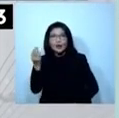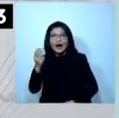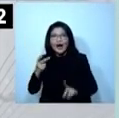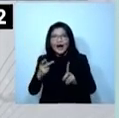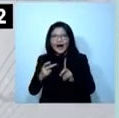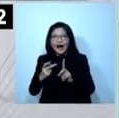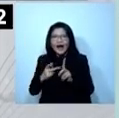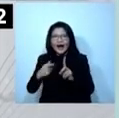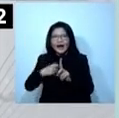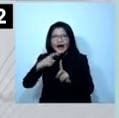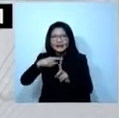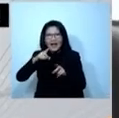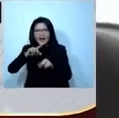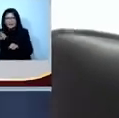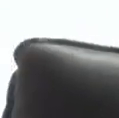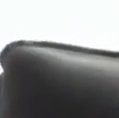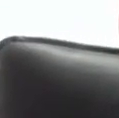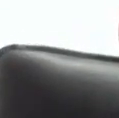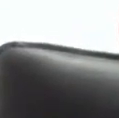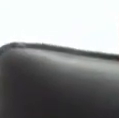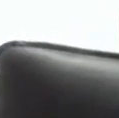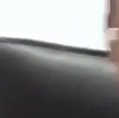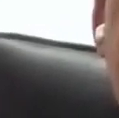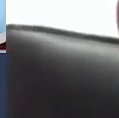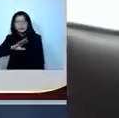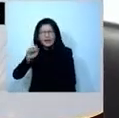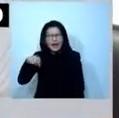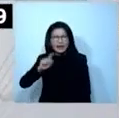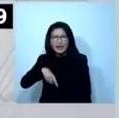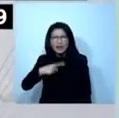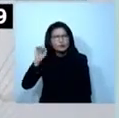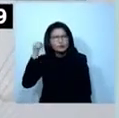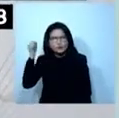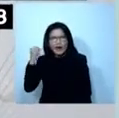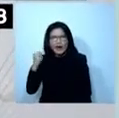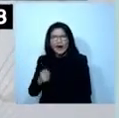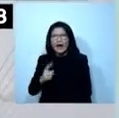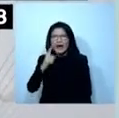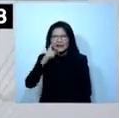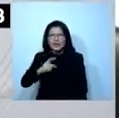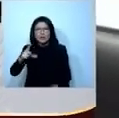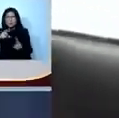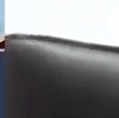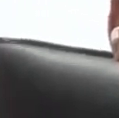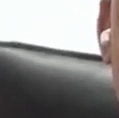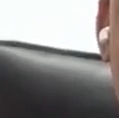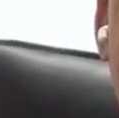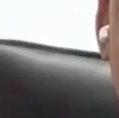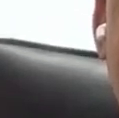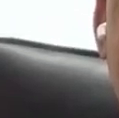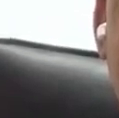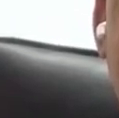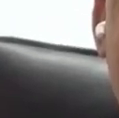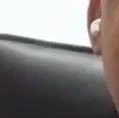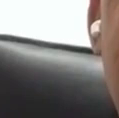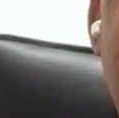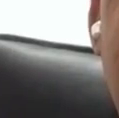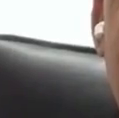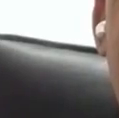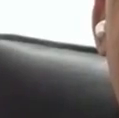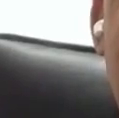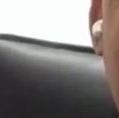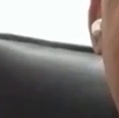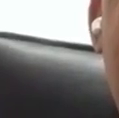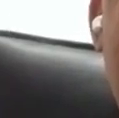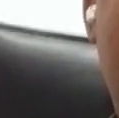solusi seperti itu. Oke, Prof. Ini debat Capres malam ini memperlihatkan nih hangatnya dialog antara Prabowo dengan